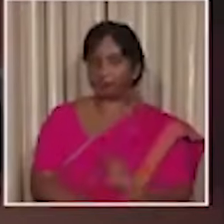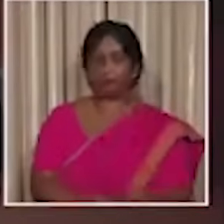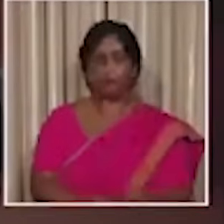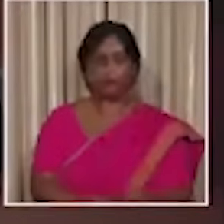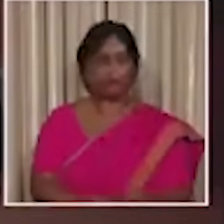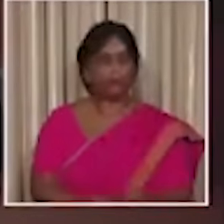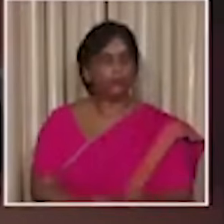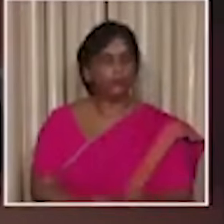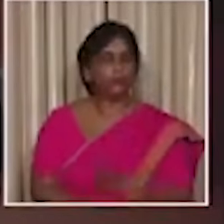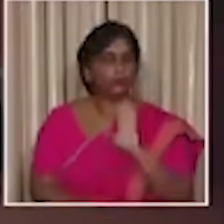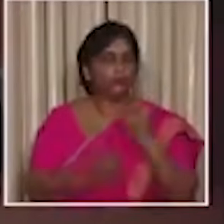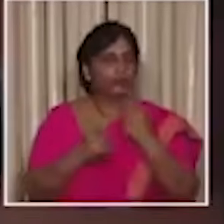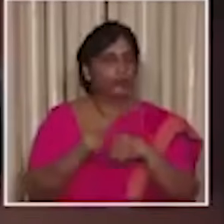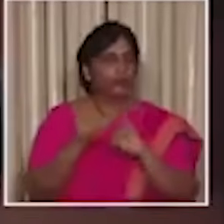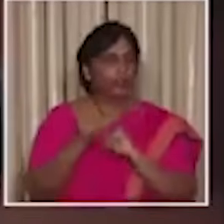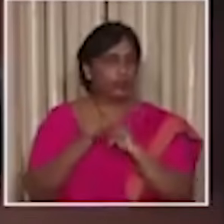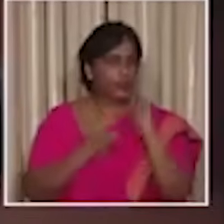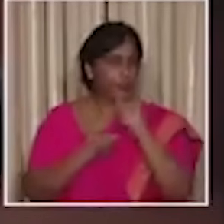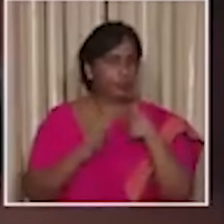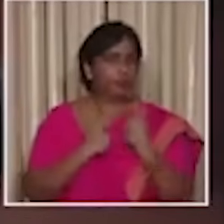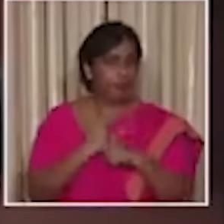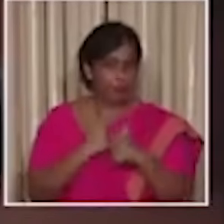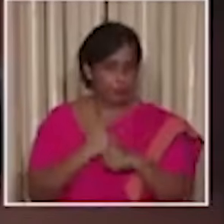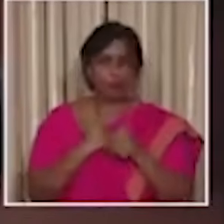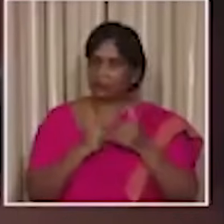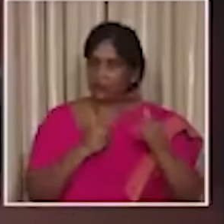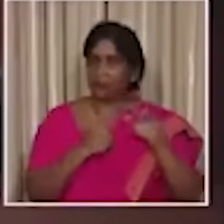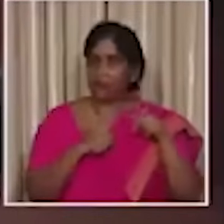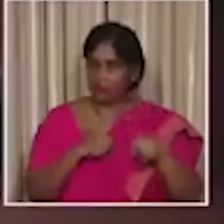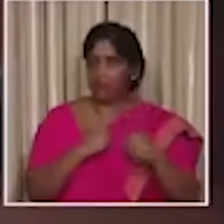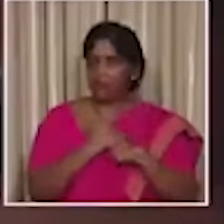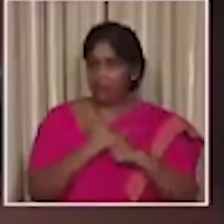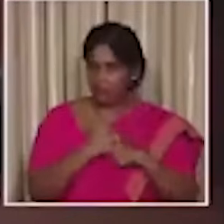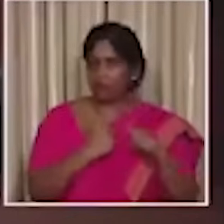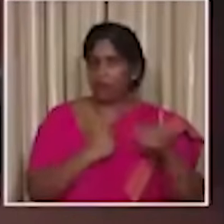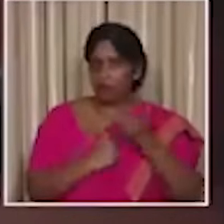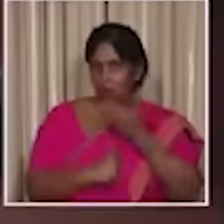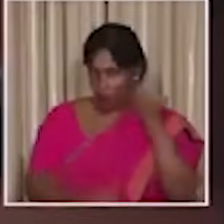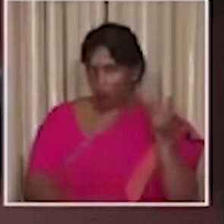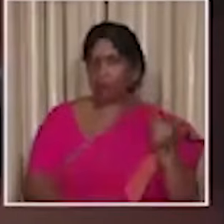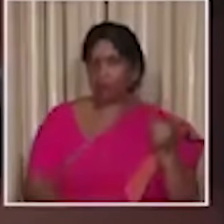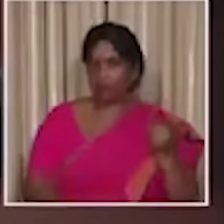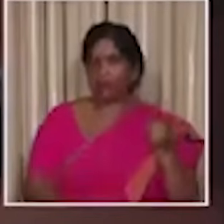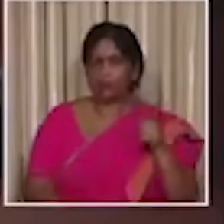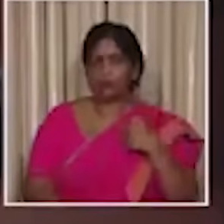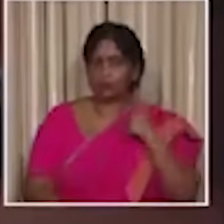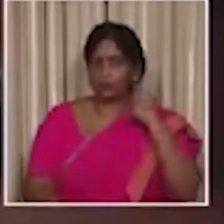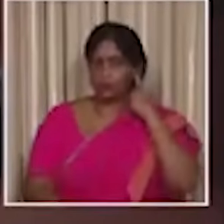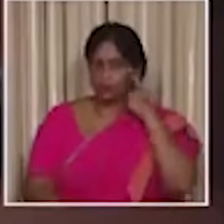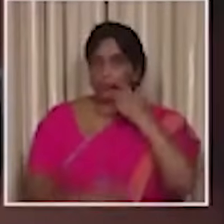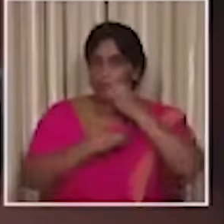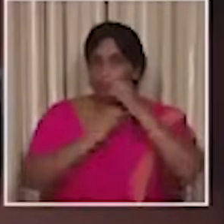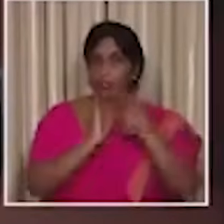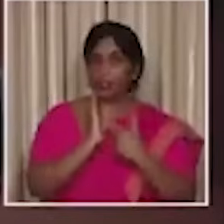හරිද? ඊළඟ සල්පියුරික් අම්ලය අපි නිෂ්පාදනය කරමින් තිබුණා. දැනුත් නිෂ්පාදනය කිරීමේ හැකියාව තියෙනවා. ඒ සඳහා මම දන්නවා විද්‍යා